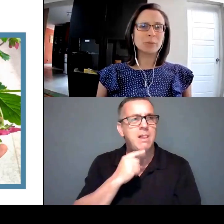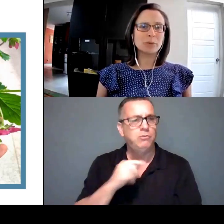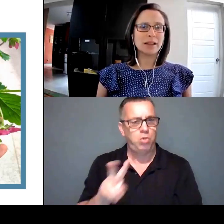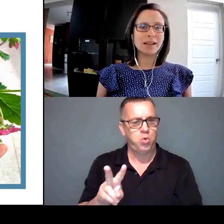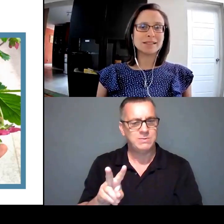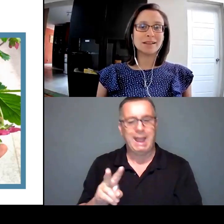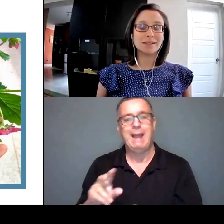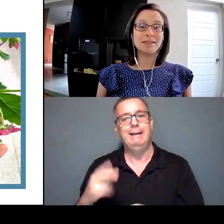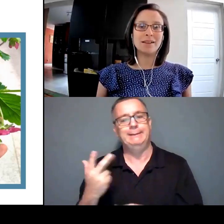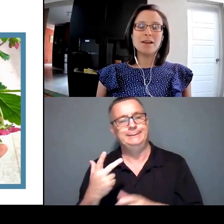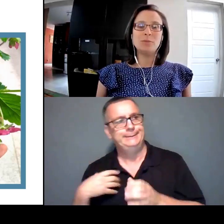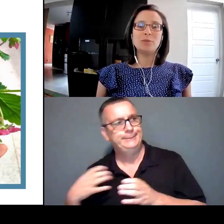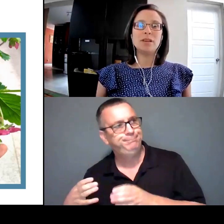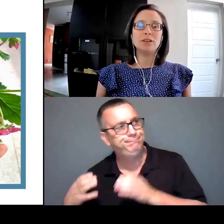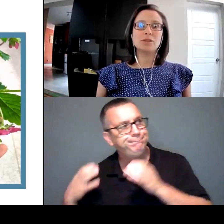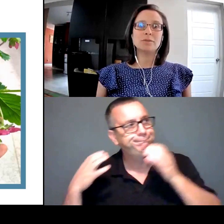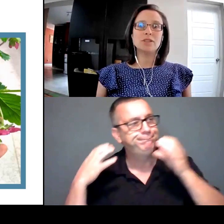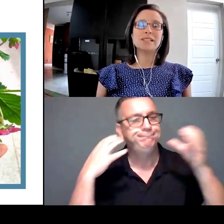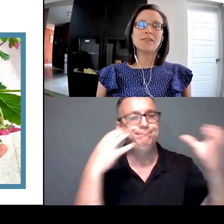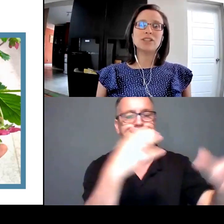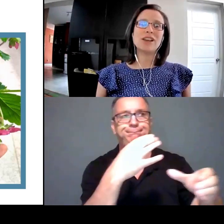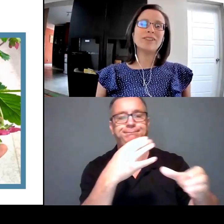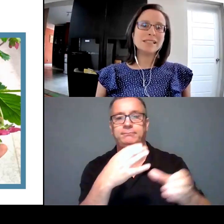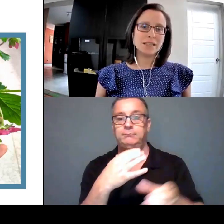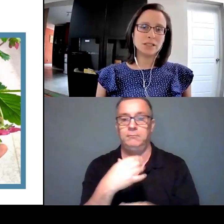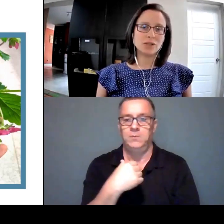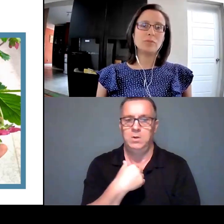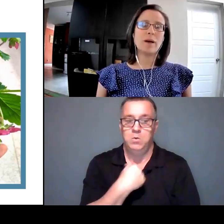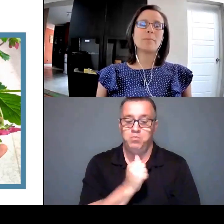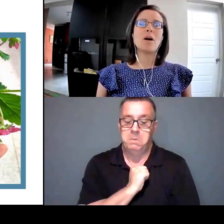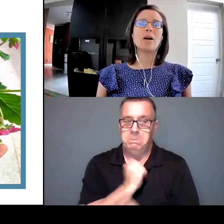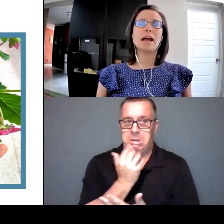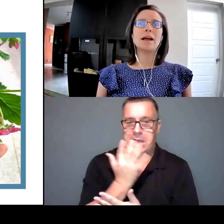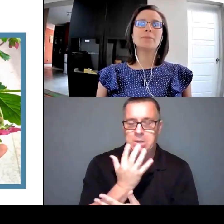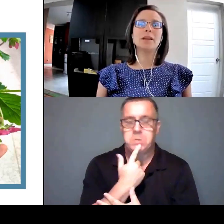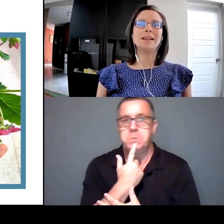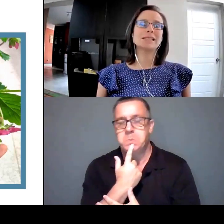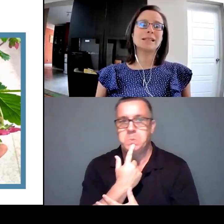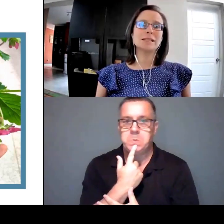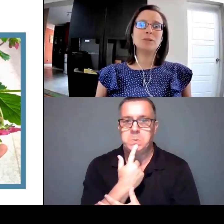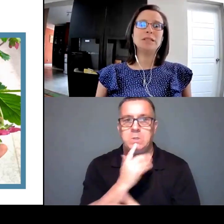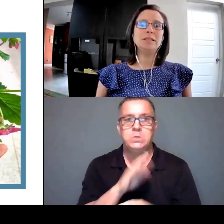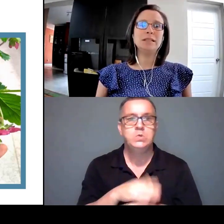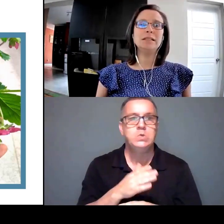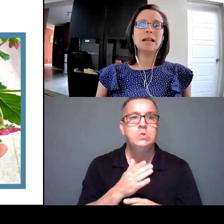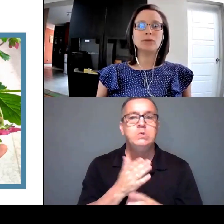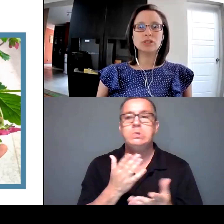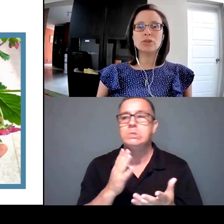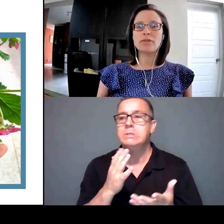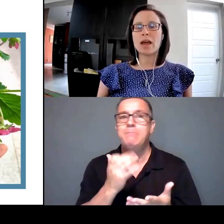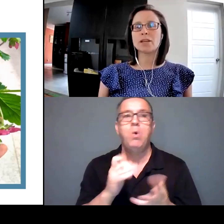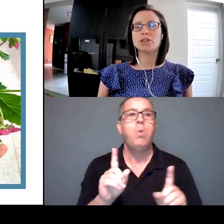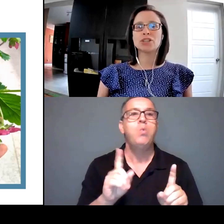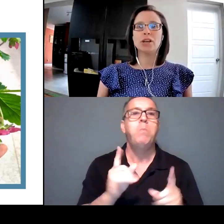2 ans peut-être à ce temps-là. Puis j'avais des inquiétudes par rapport à l'accessibilité de la